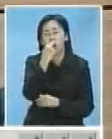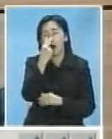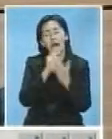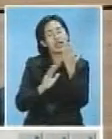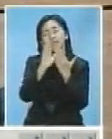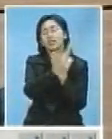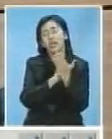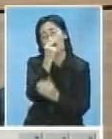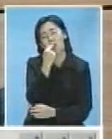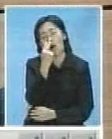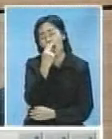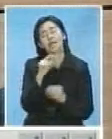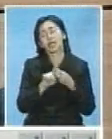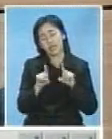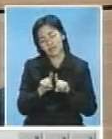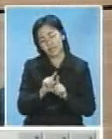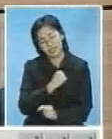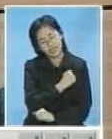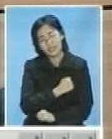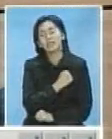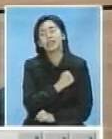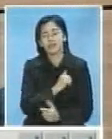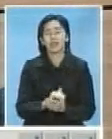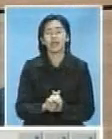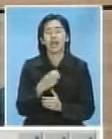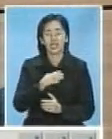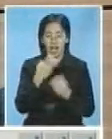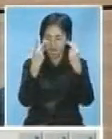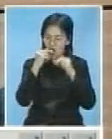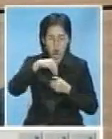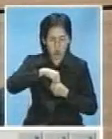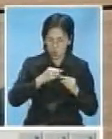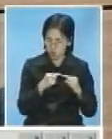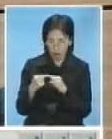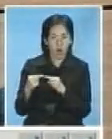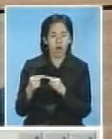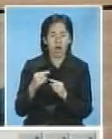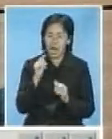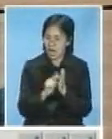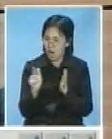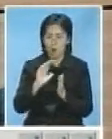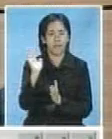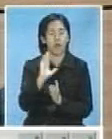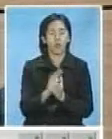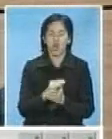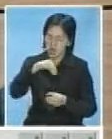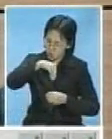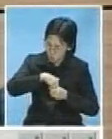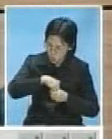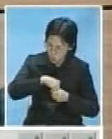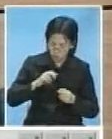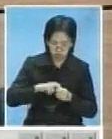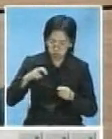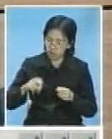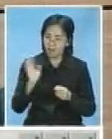งประเทศนะคะแต่เดี๋ยวขอให้ท่านอยู่จนถึงที่สุดท่านอย่าเพิ่งลาออกอยู่จนถึงที่สุดเพื่อพิสูจน์ว่